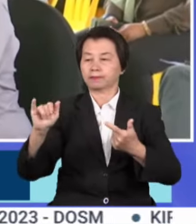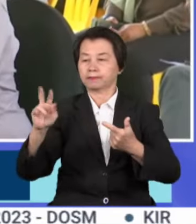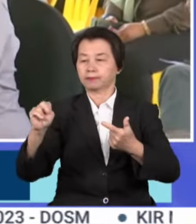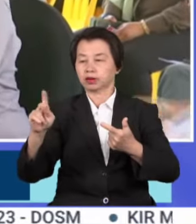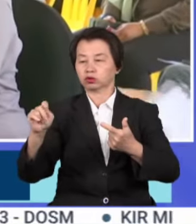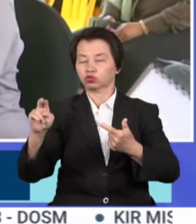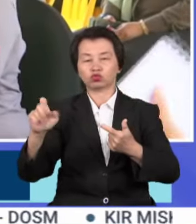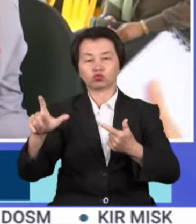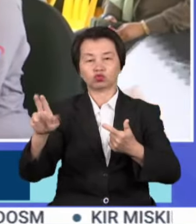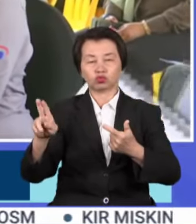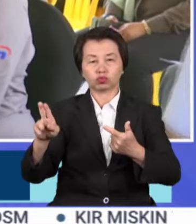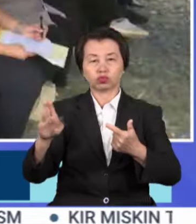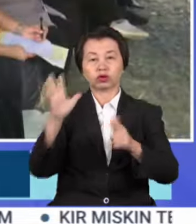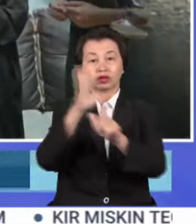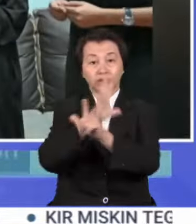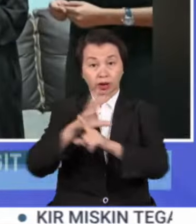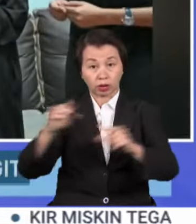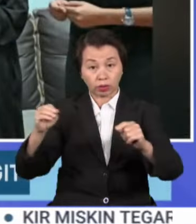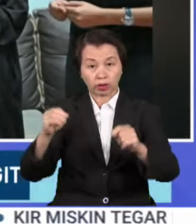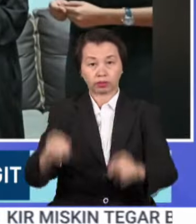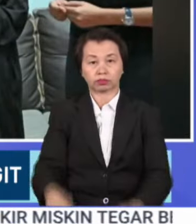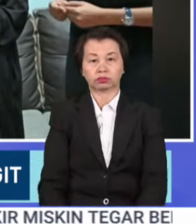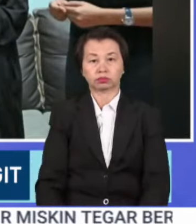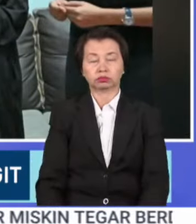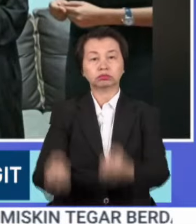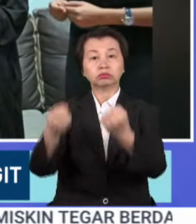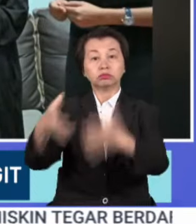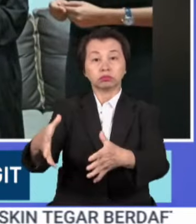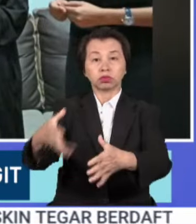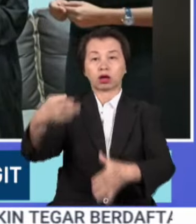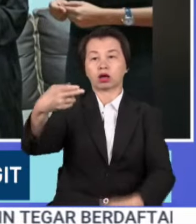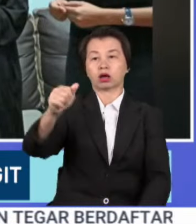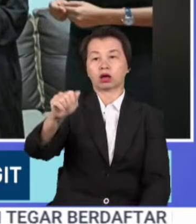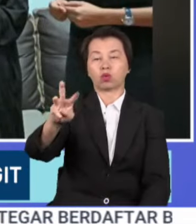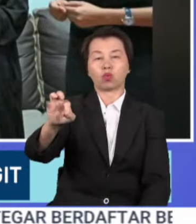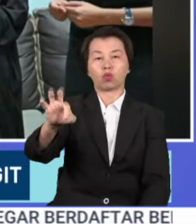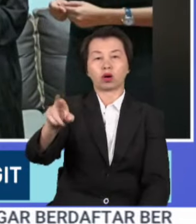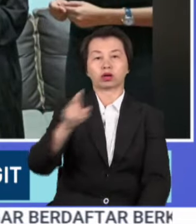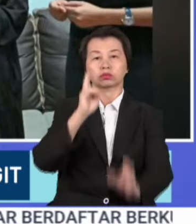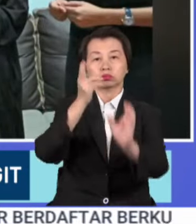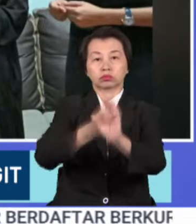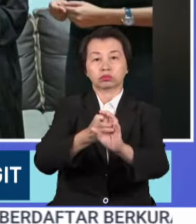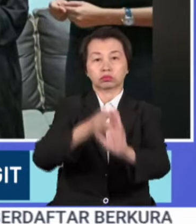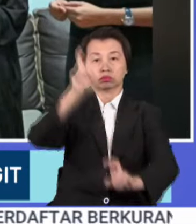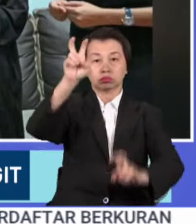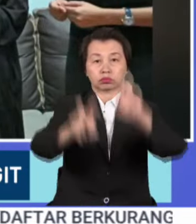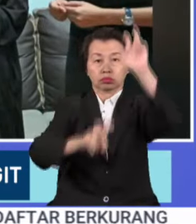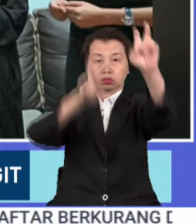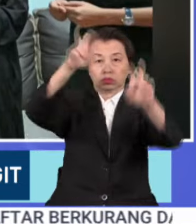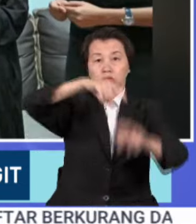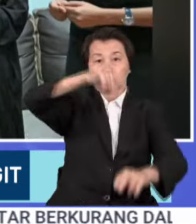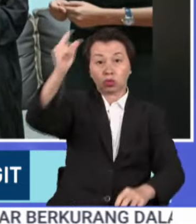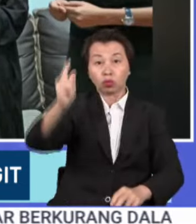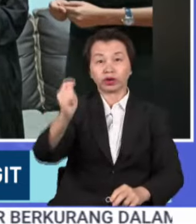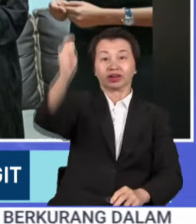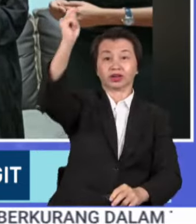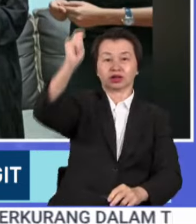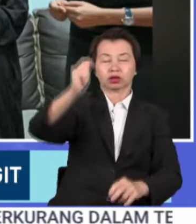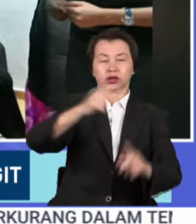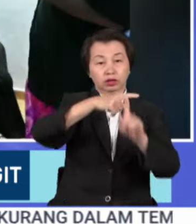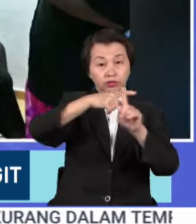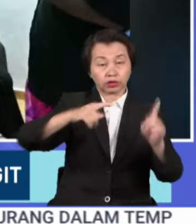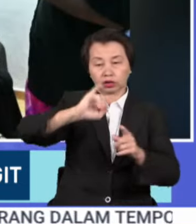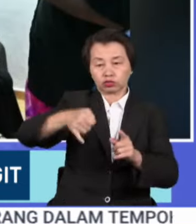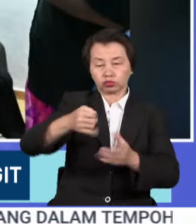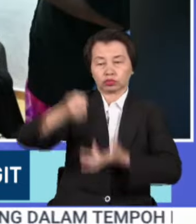Sarawak. Susulan kehilangan Muhammad Hawari Hashim yang menyertai misi pendakian Gunung Everest, setengah juta